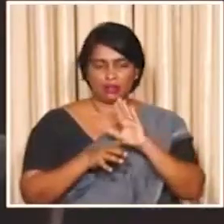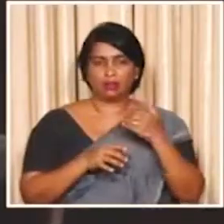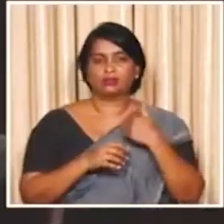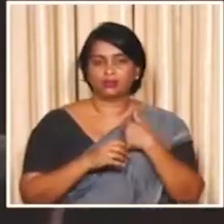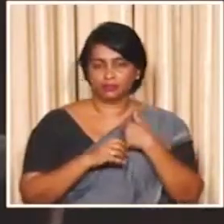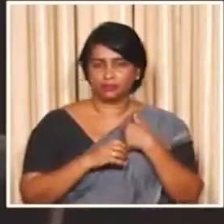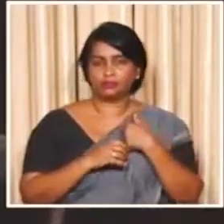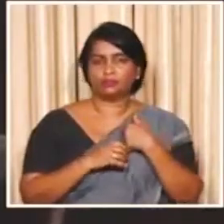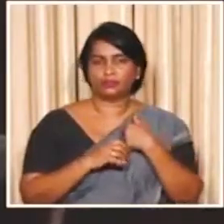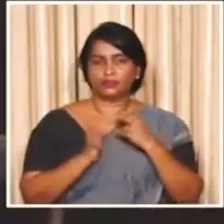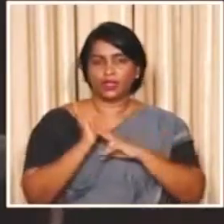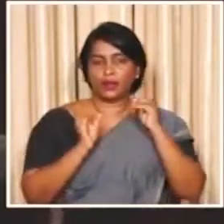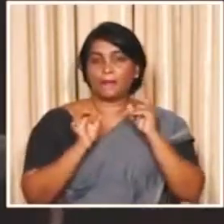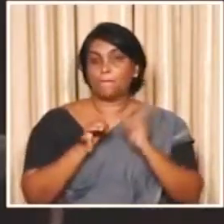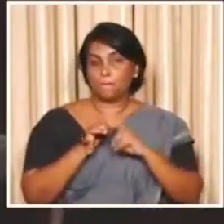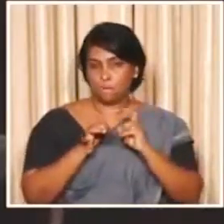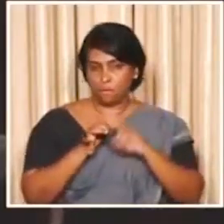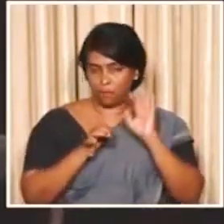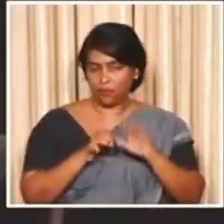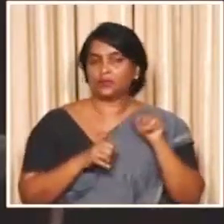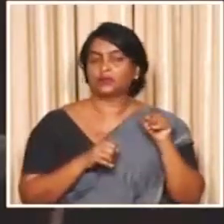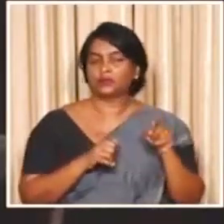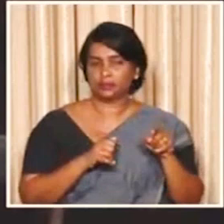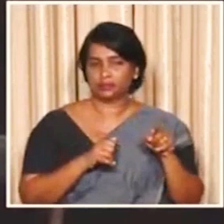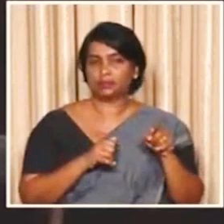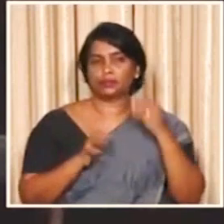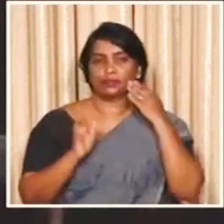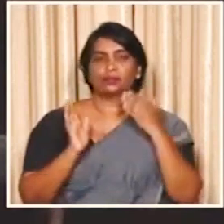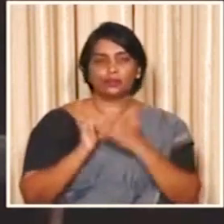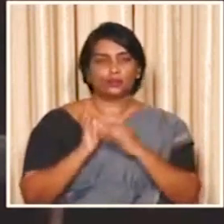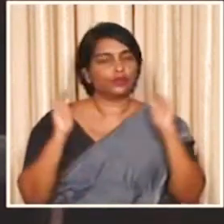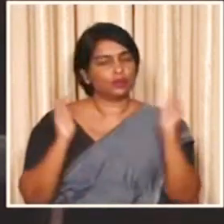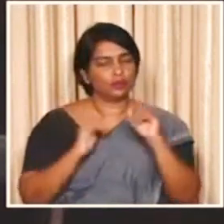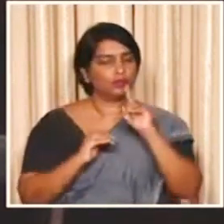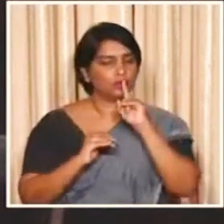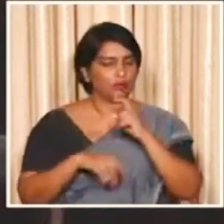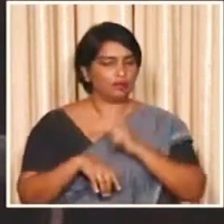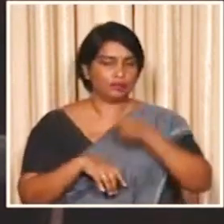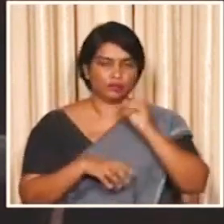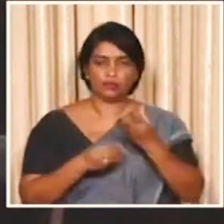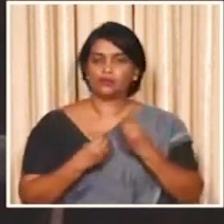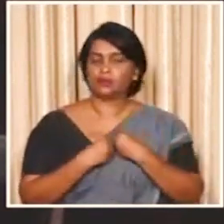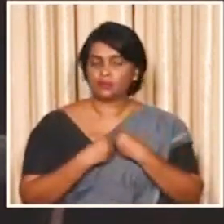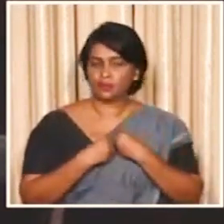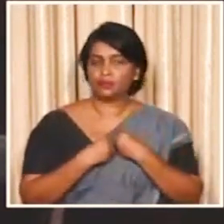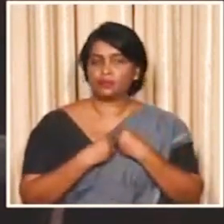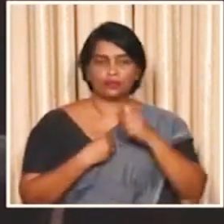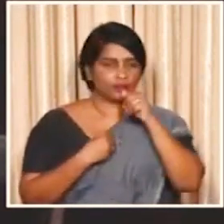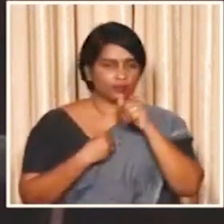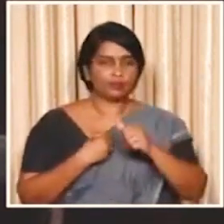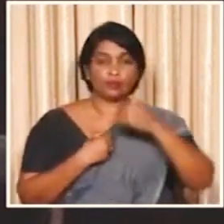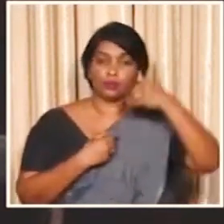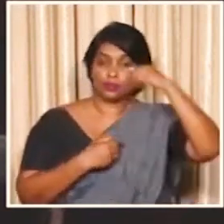ඒ සම්බන්ධයෙන් අද ඒක ජාතික ප්‍රශ්නයක් බවට පත් වෙලා තියෙන නිසා ඒ සම්බන්ධයේ වචන කිපයක් කියන්නට මට අවසර දෙන්න. අත